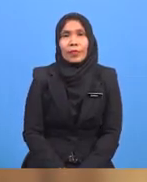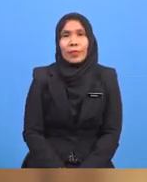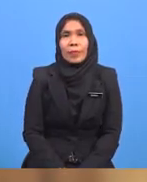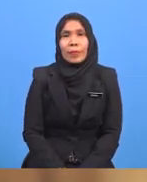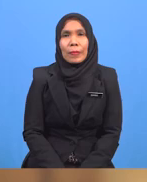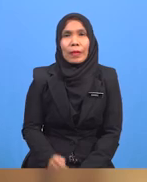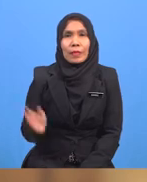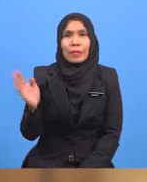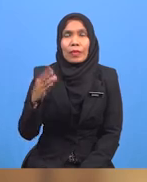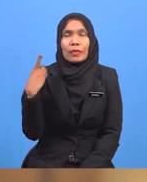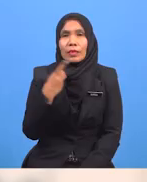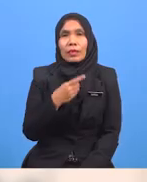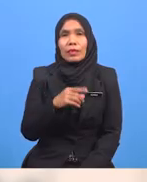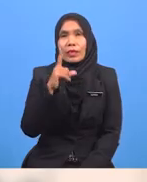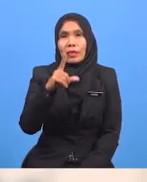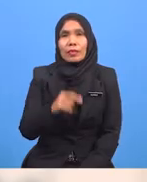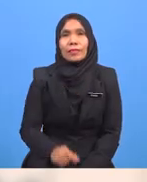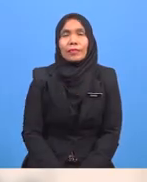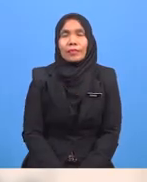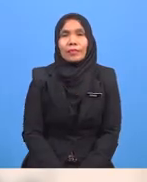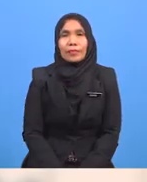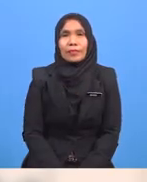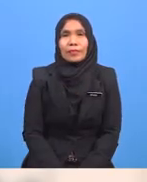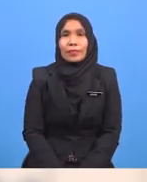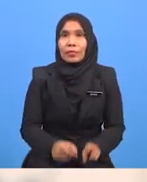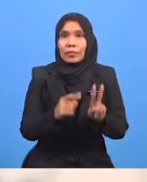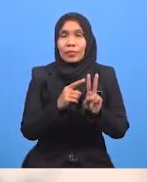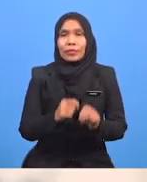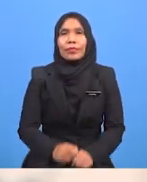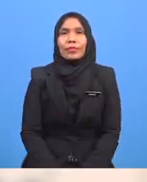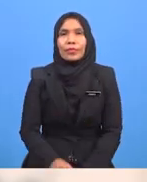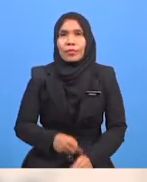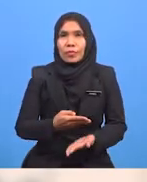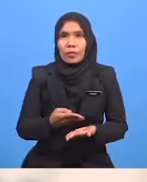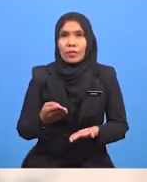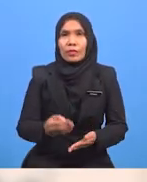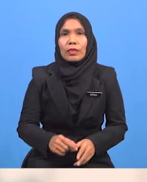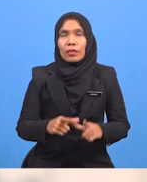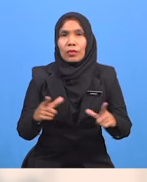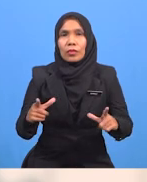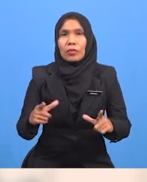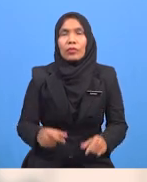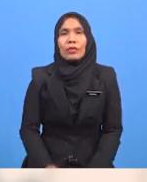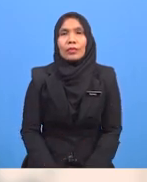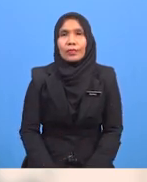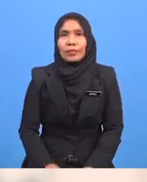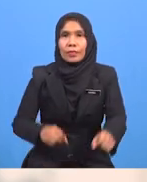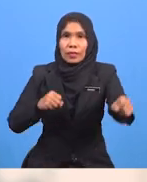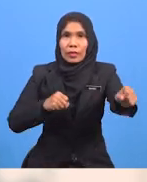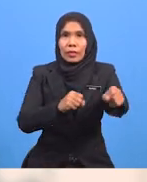Hai Mari kita lihat contoh kedua Hai diberi luas segitiga X size